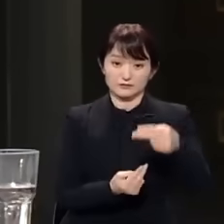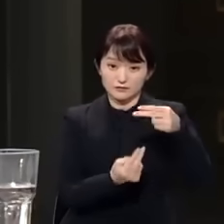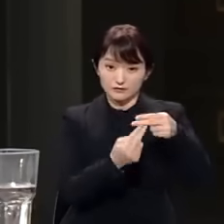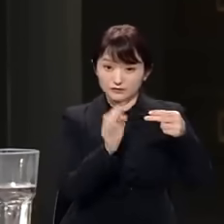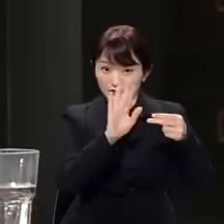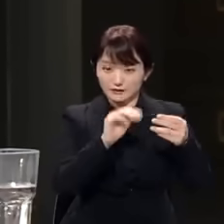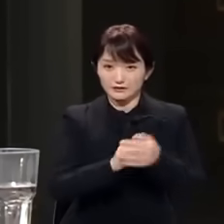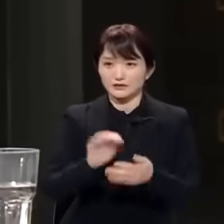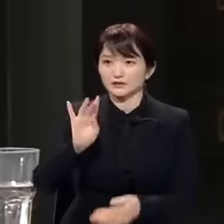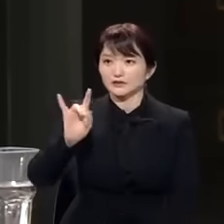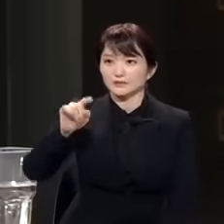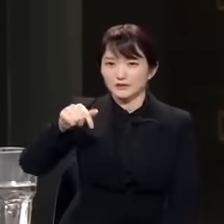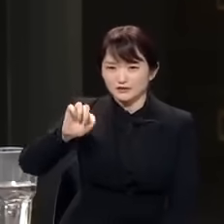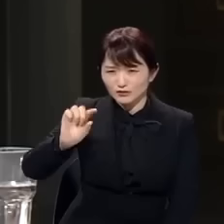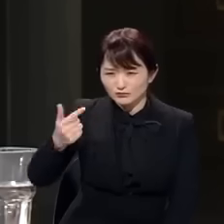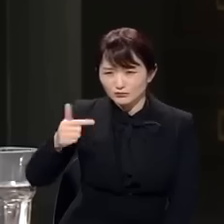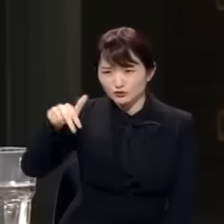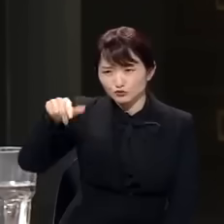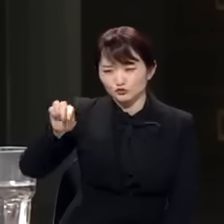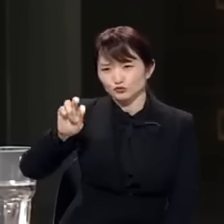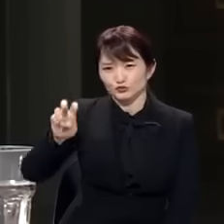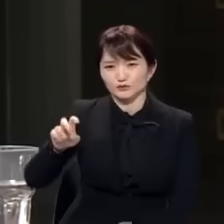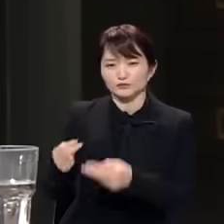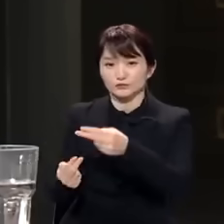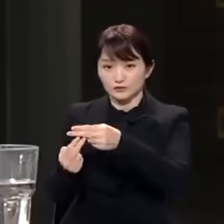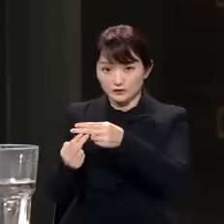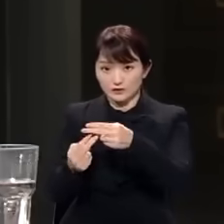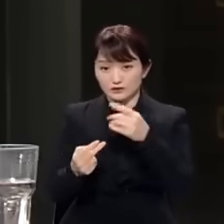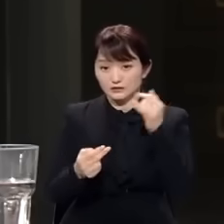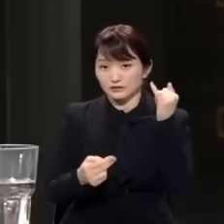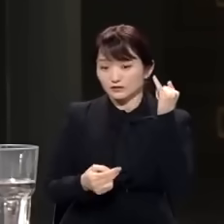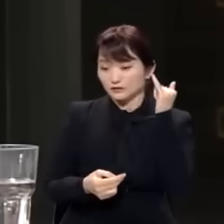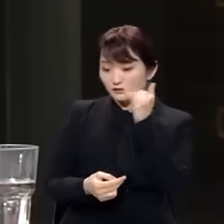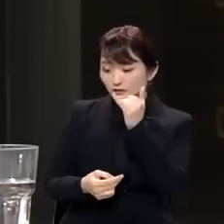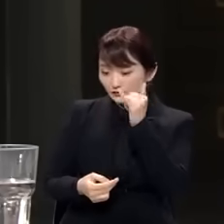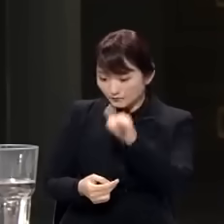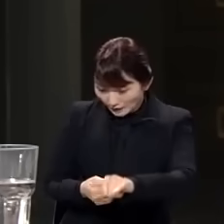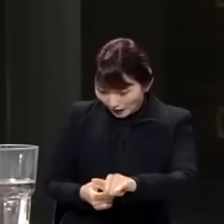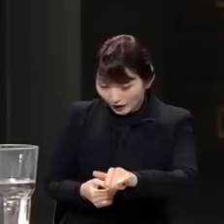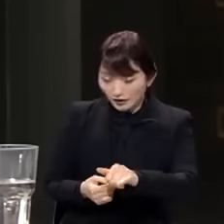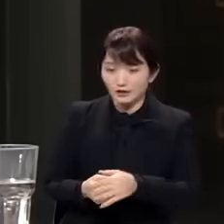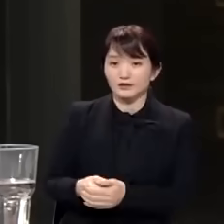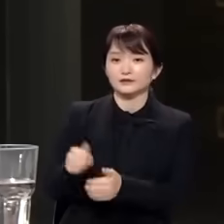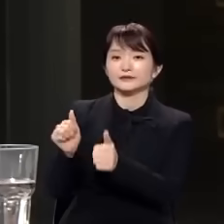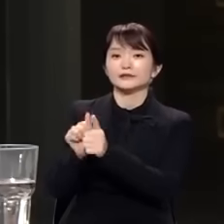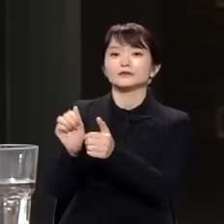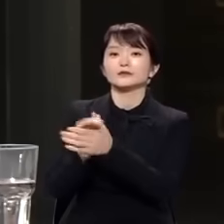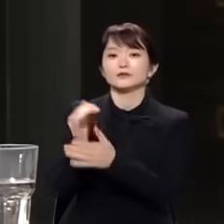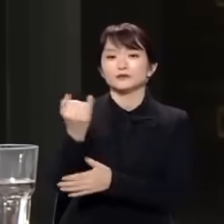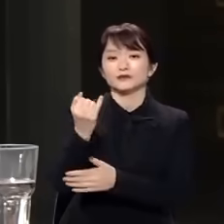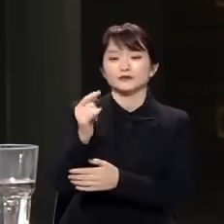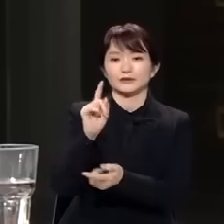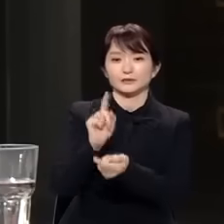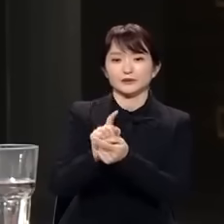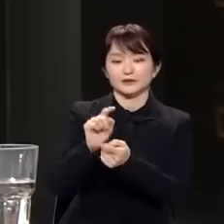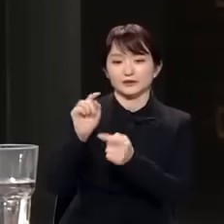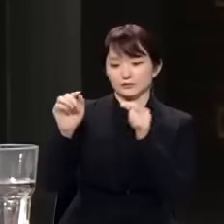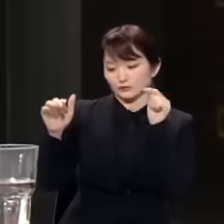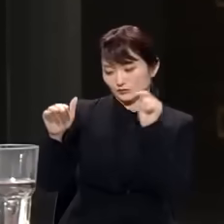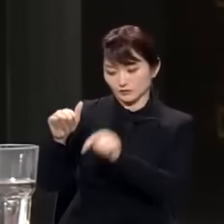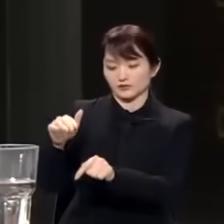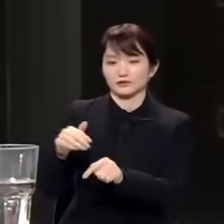백성문 주임이라고 돼 있는 겁니다. 자, 제보자는 전화를 끊고 한달 후에 남자친구와 그 여성을 만나러 갔다고 하는데 그곳에서